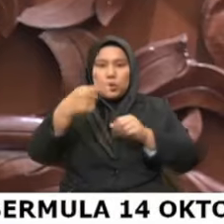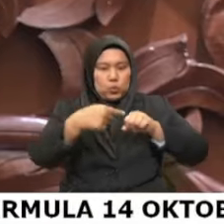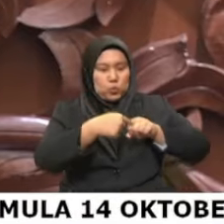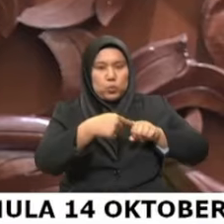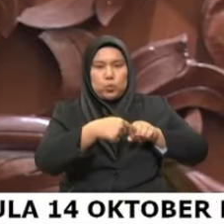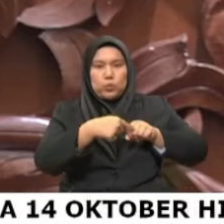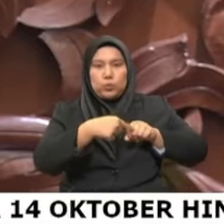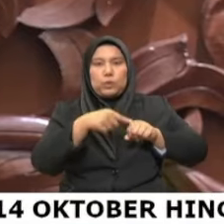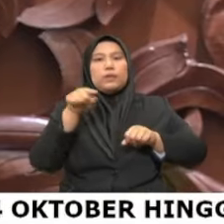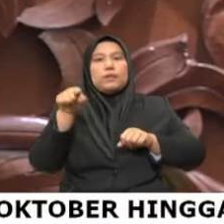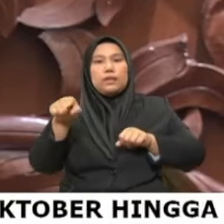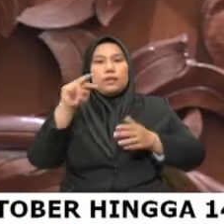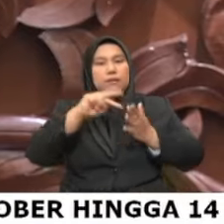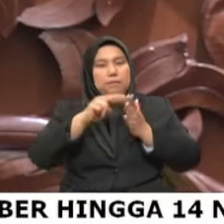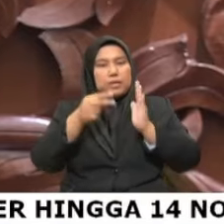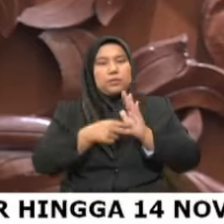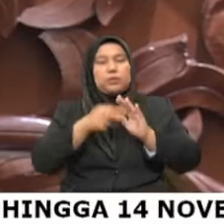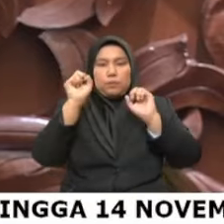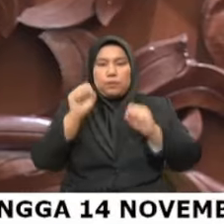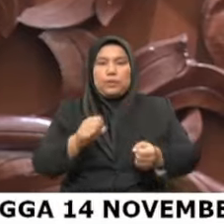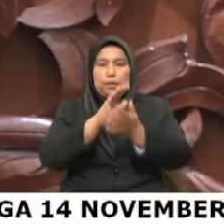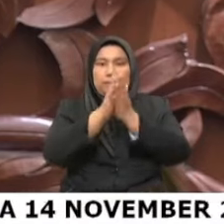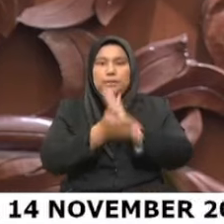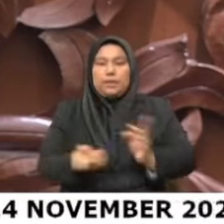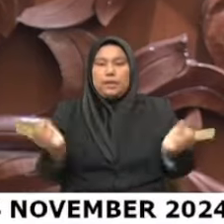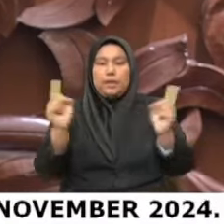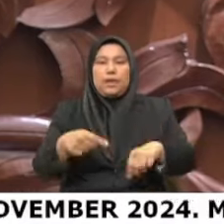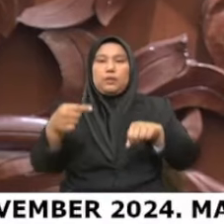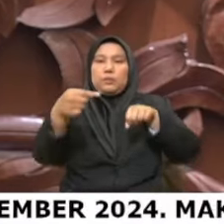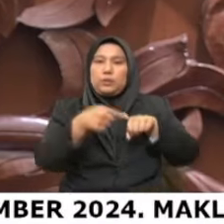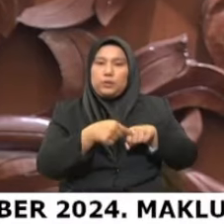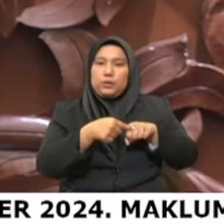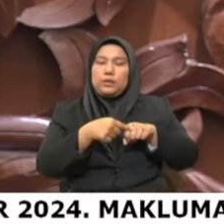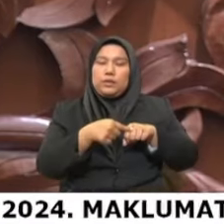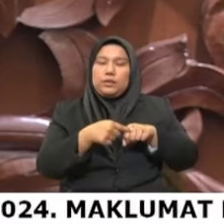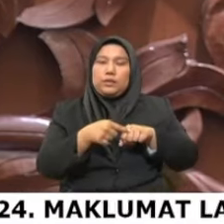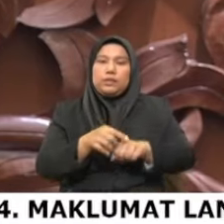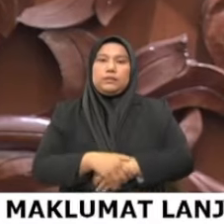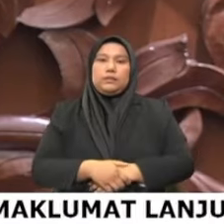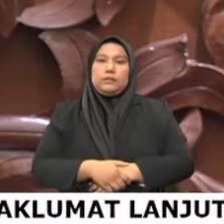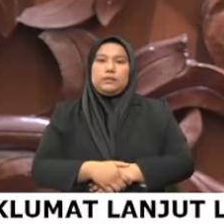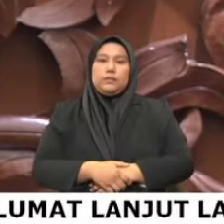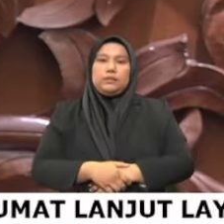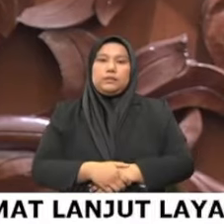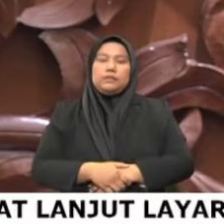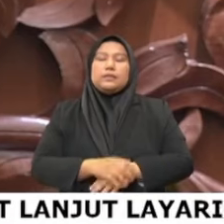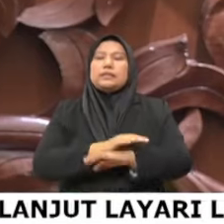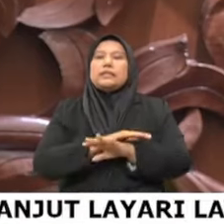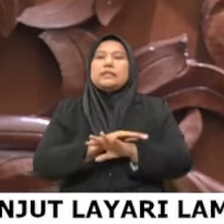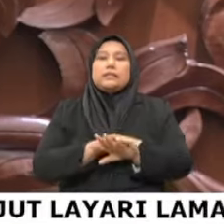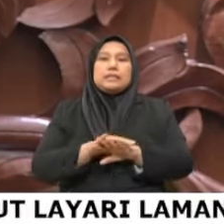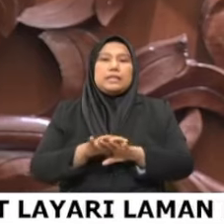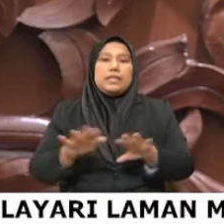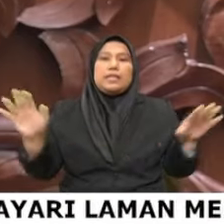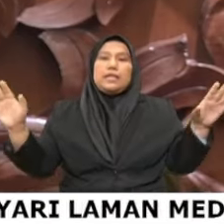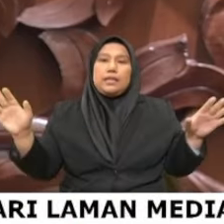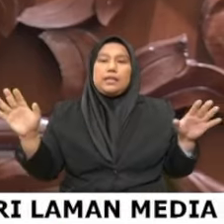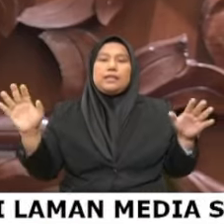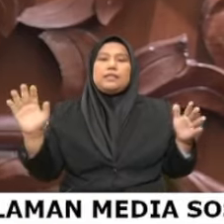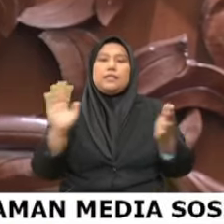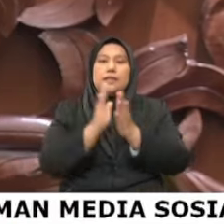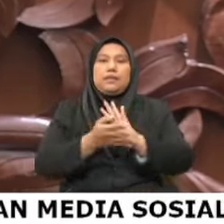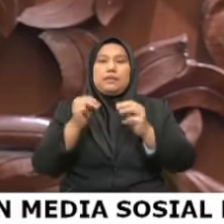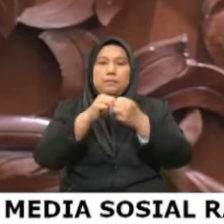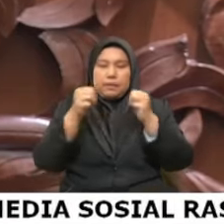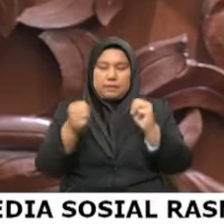itu akan menjadi tuduhan. So please understand. Main dengan supaya apa nama tidak terperangkap dengan isu-isu yang.